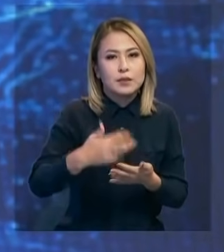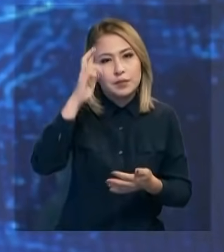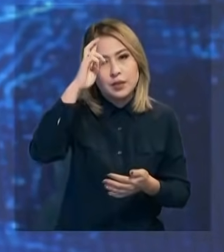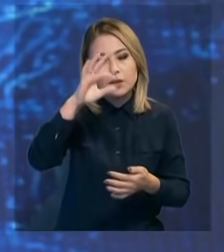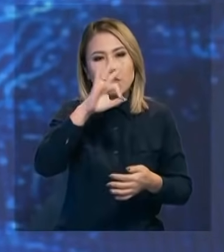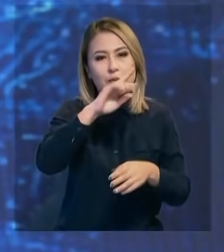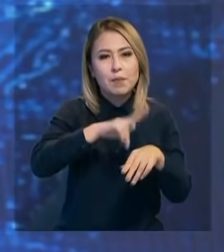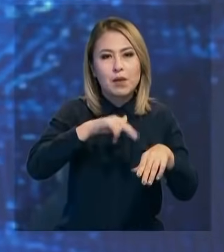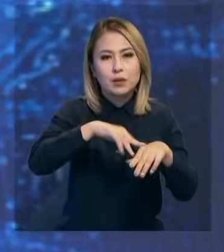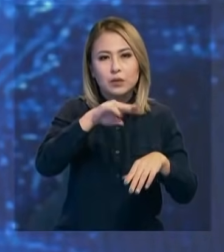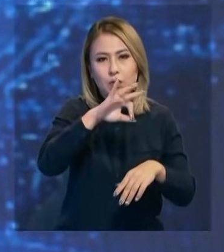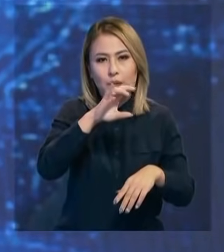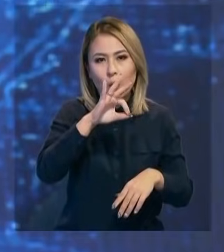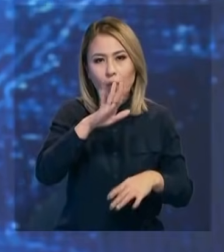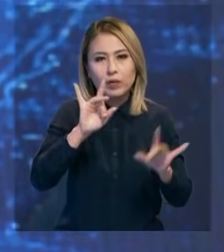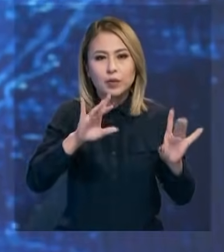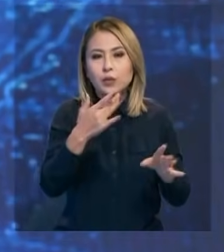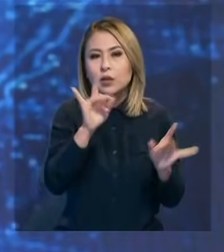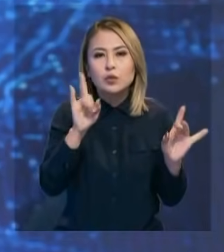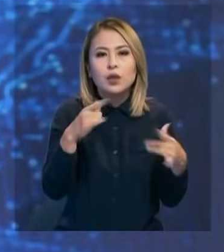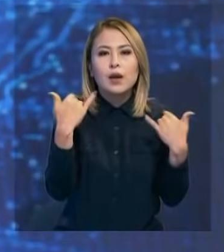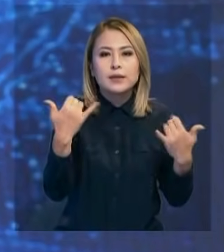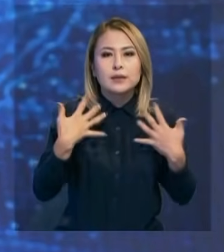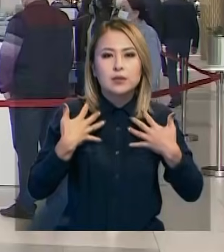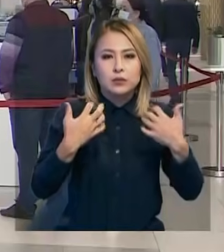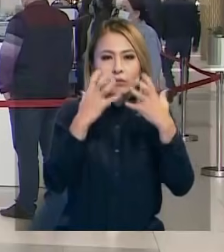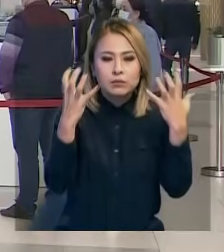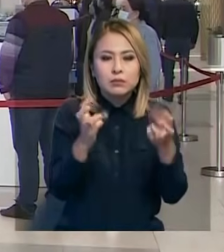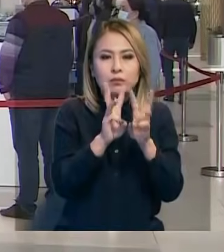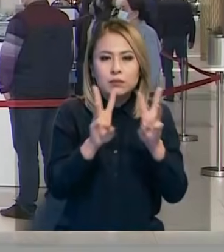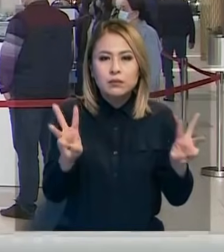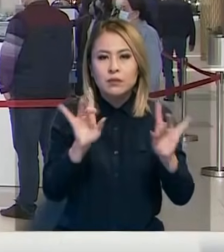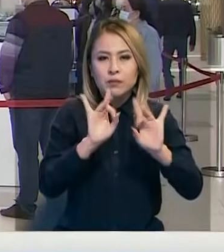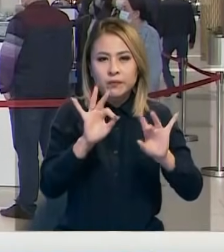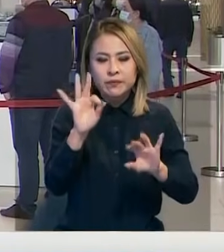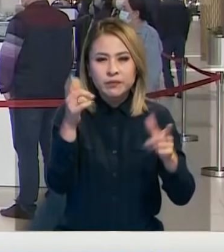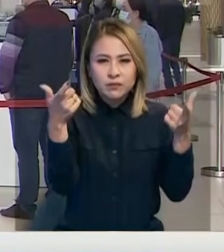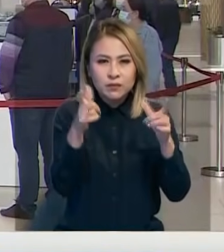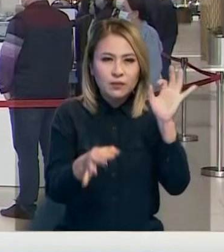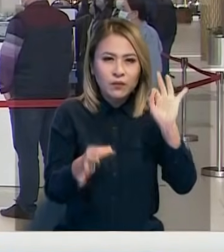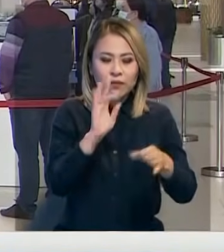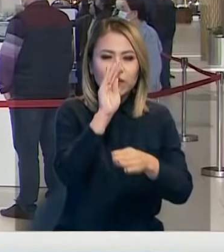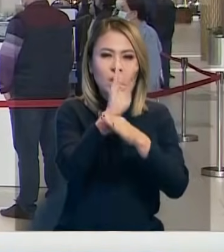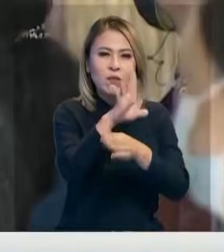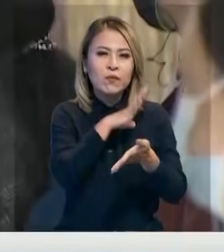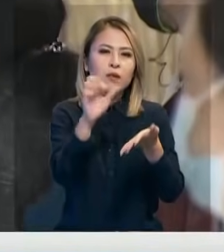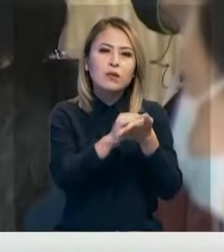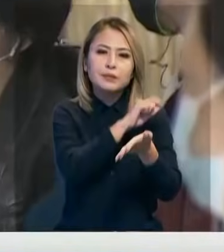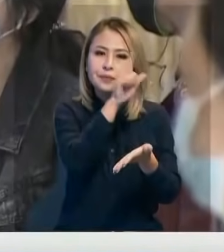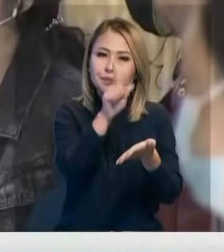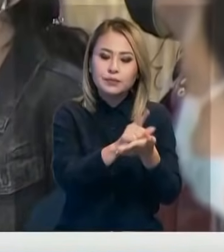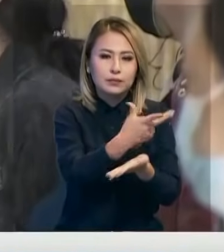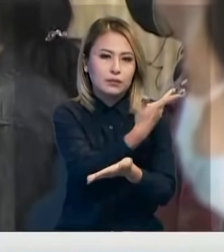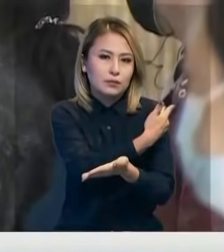еңбек инспекторы Төлеген Оспанқұлов мәлімдеді. Оның айтуынша, қазір денсаулық сақтау министрлігінің арнайы санитарлық нормасы күшіне енді.